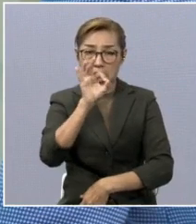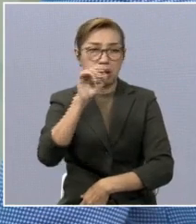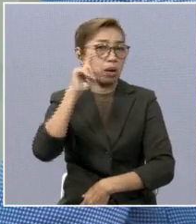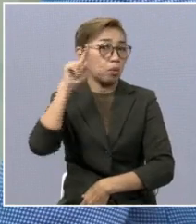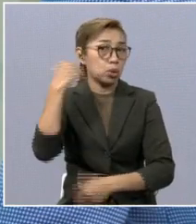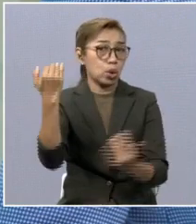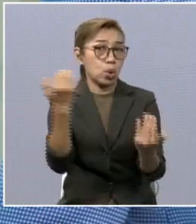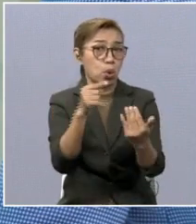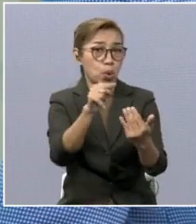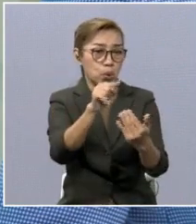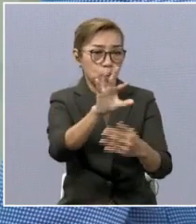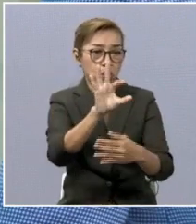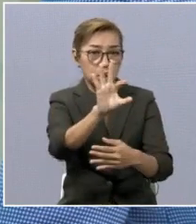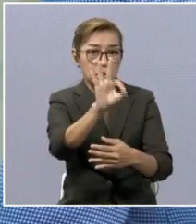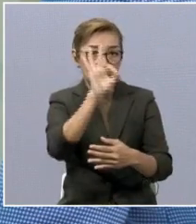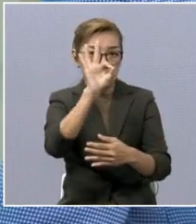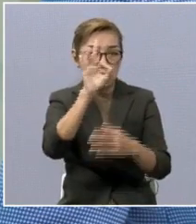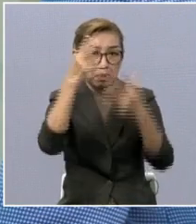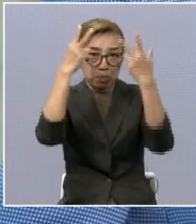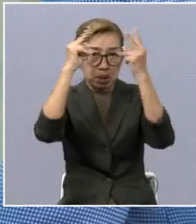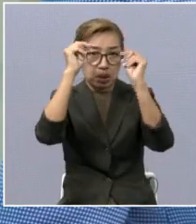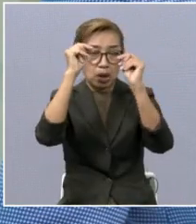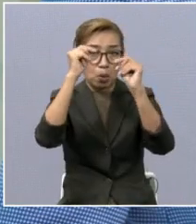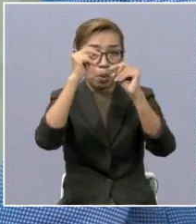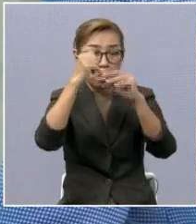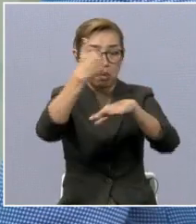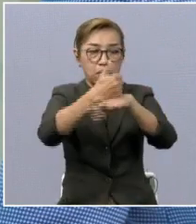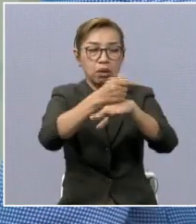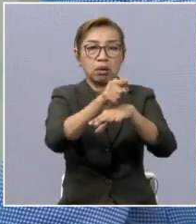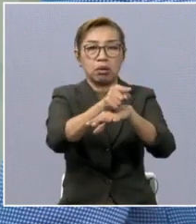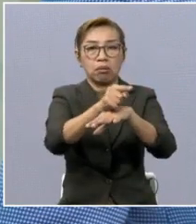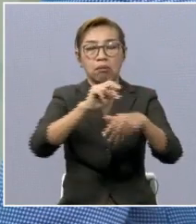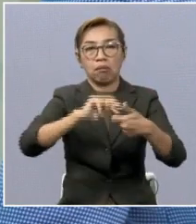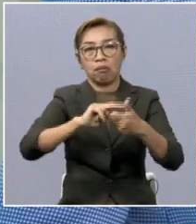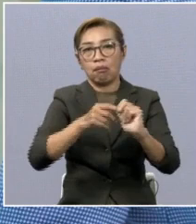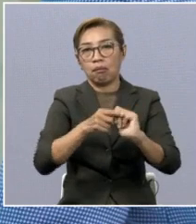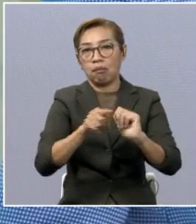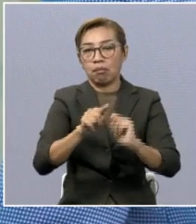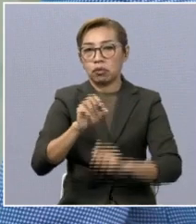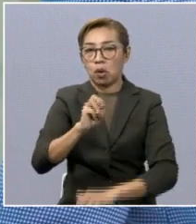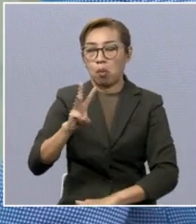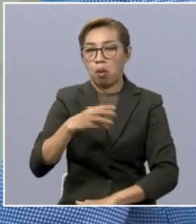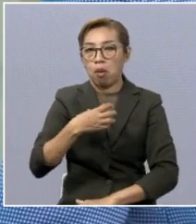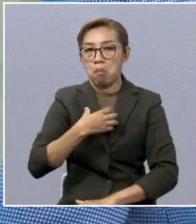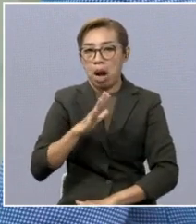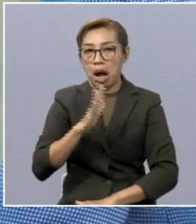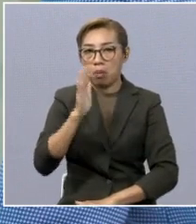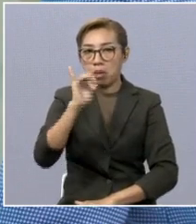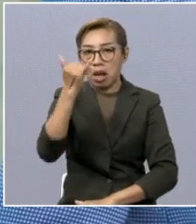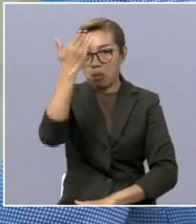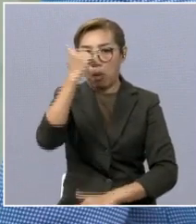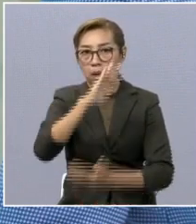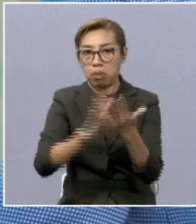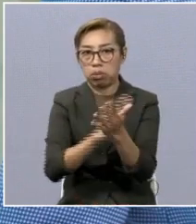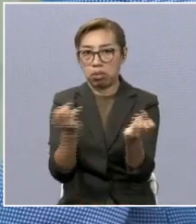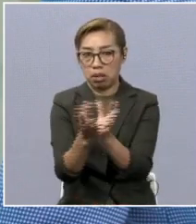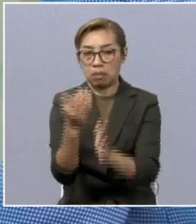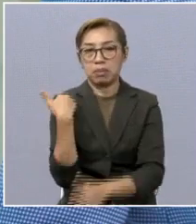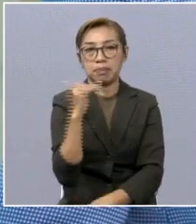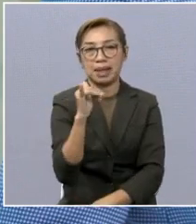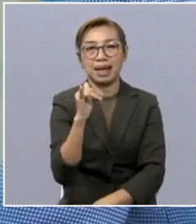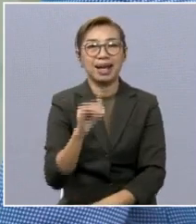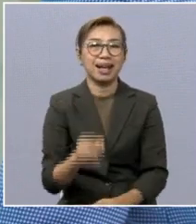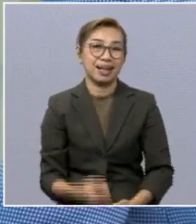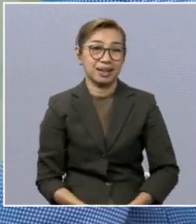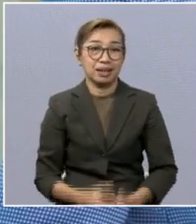ให้บ้านเมืองไม่สงบถึงจะรวมเสียงข้างมากได้แต่สว.อาจจะไม่เอาด้วยโอ้โห เนี่ยฮะคือกลายเป็